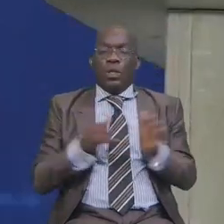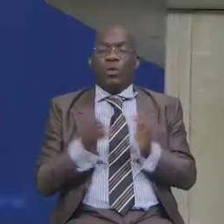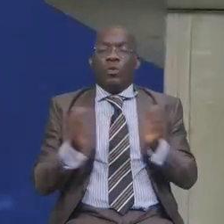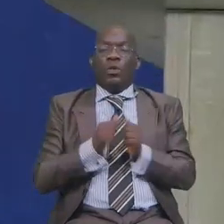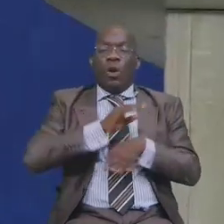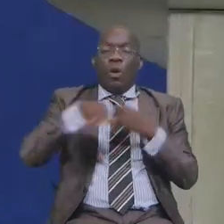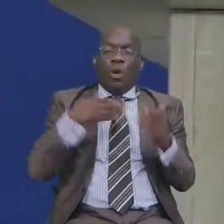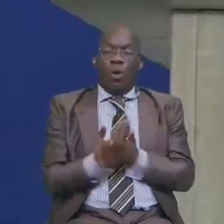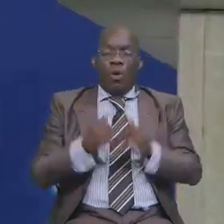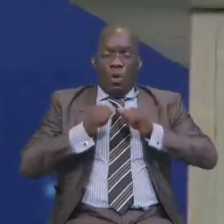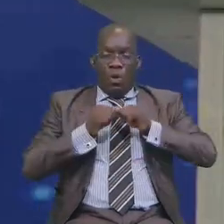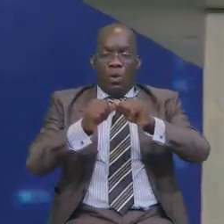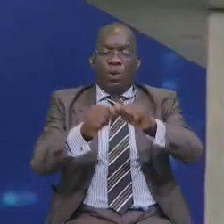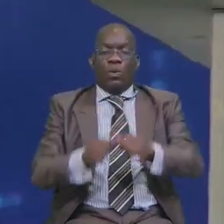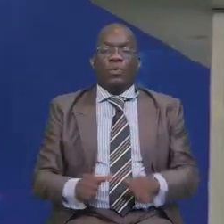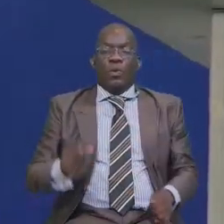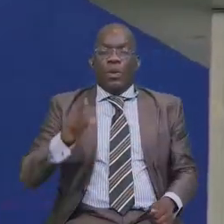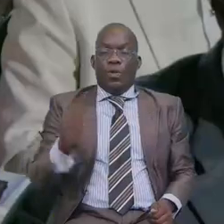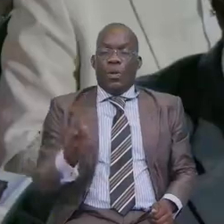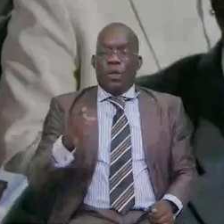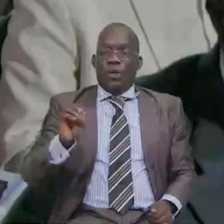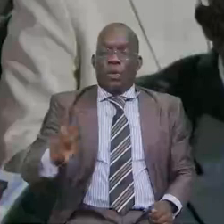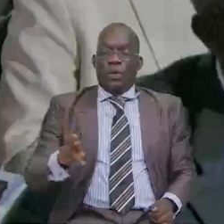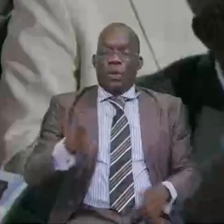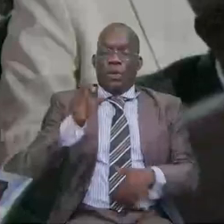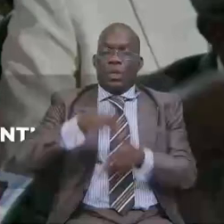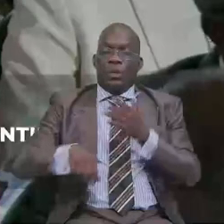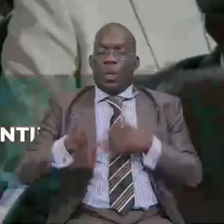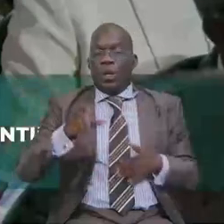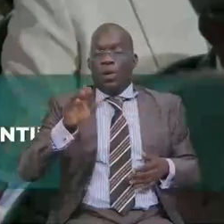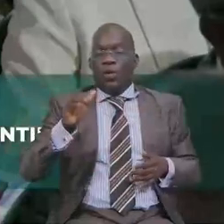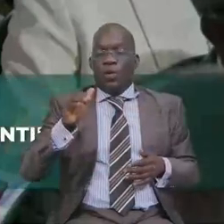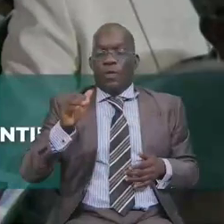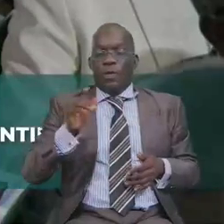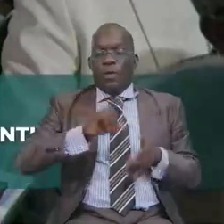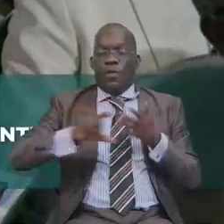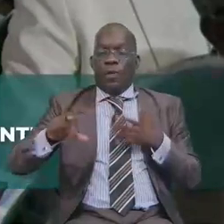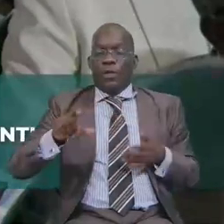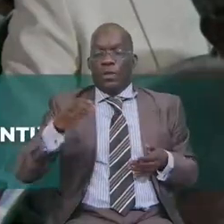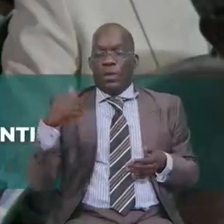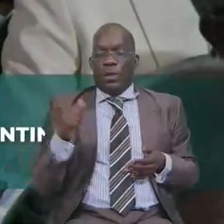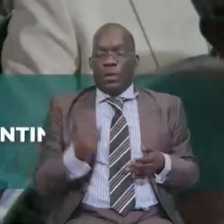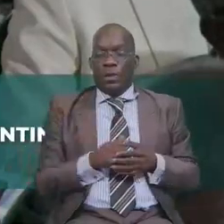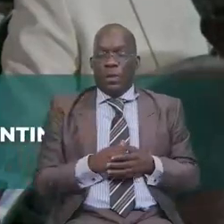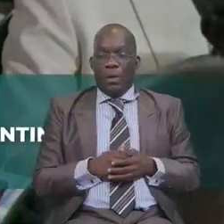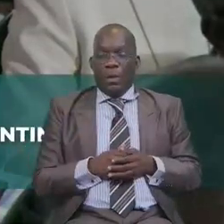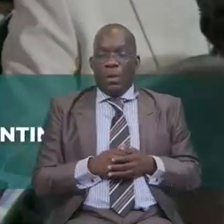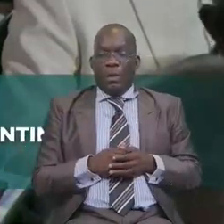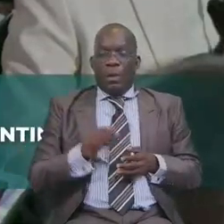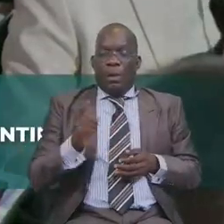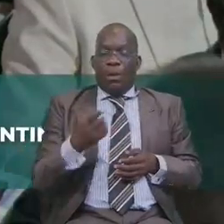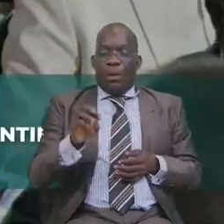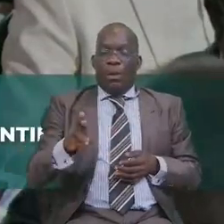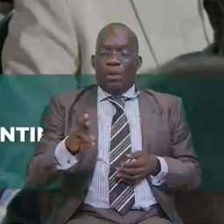consistance. En 1 Corinthiens 15, verset 10. 1 Corinthiens, chapitre